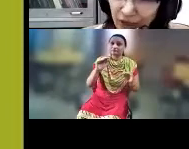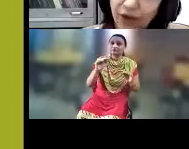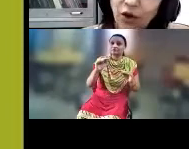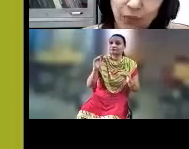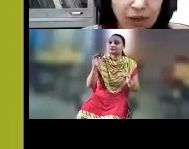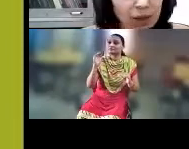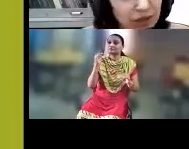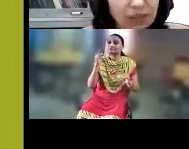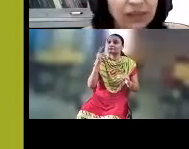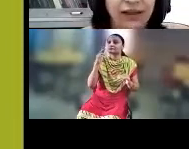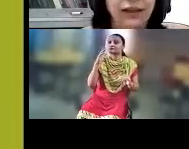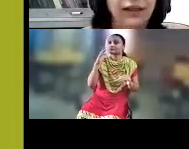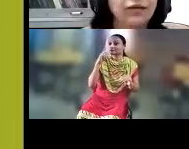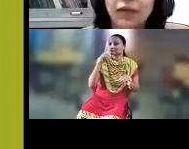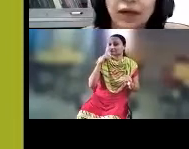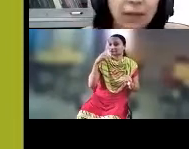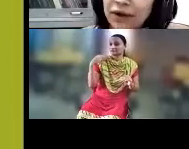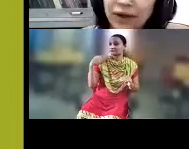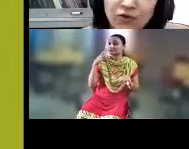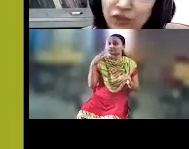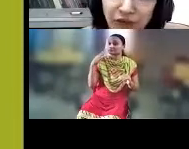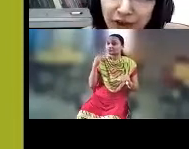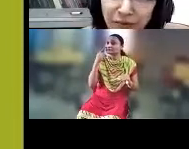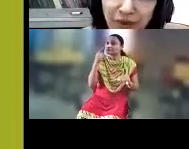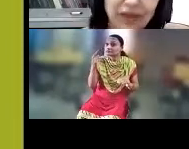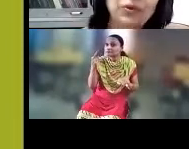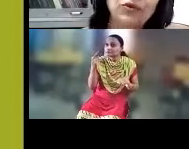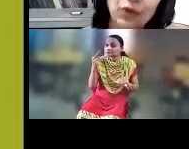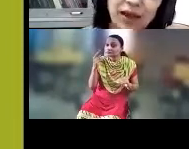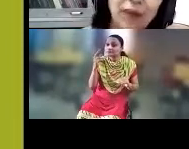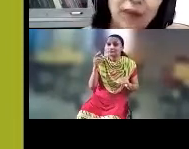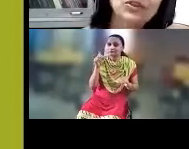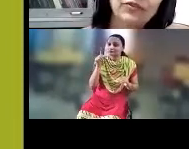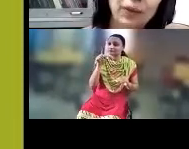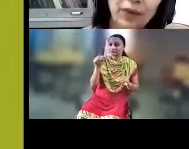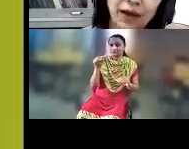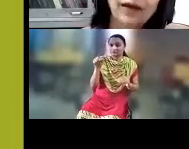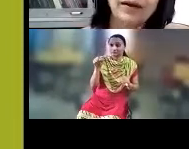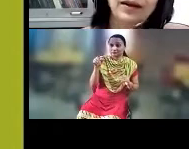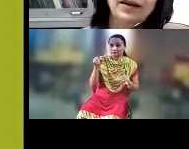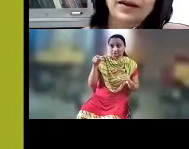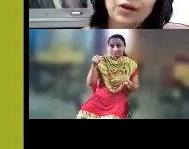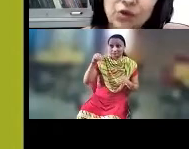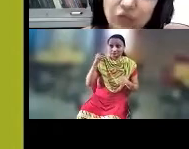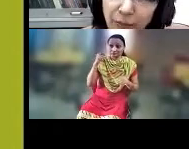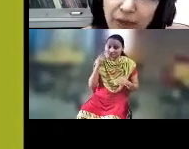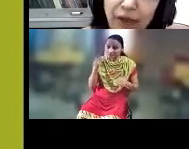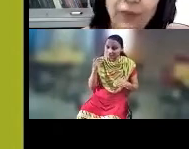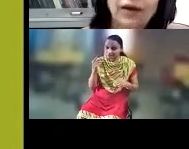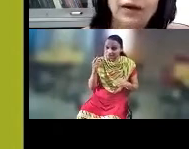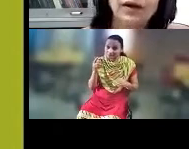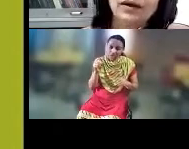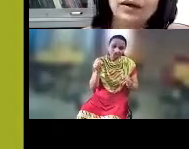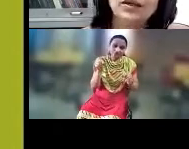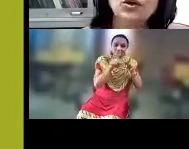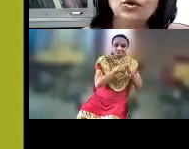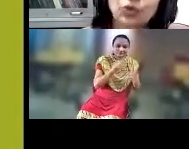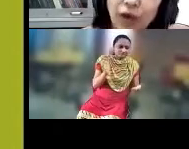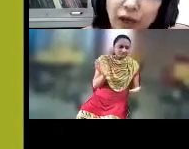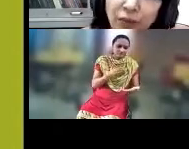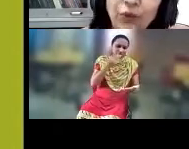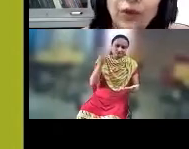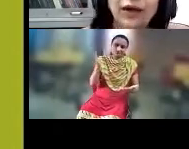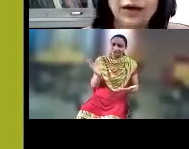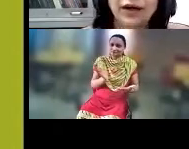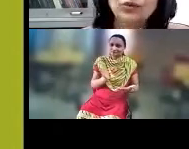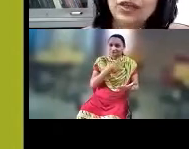को देखना और पढ़ना पसंद करते हैं। क्या पढ़ रहे हैं उससे फर्क नहीं पड़ता, पर वो किताबों से फेमिलियरिटी, उसके पन्ने पलटना, उसको